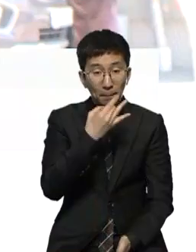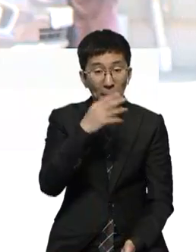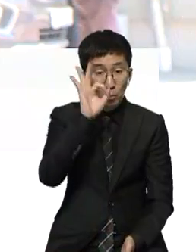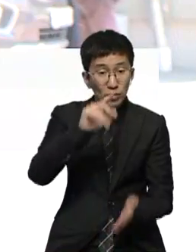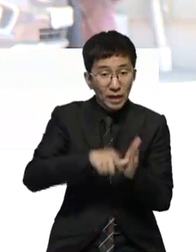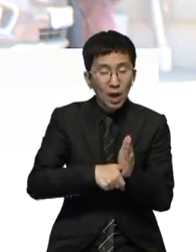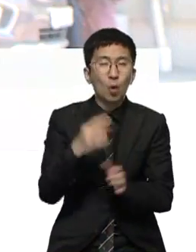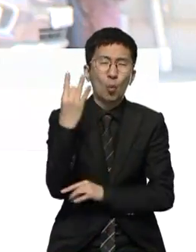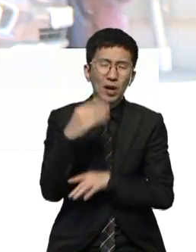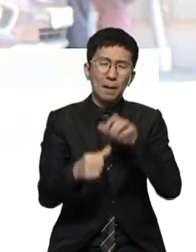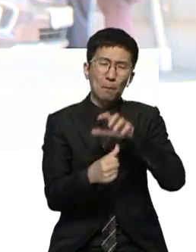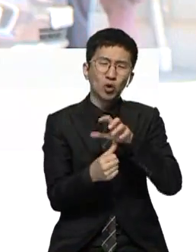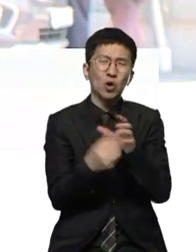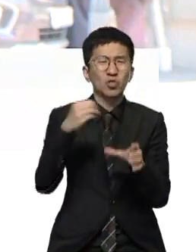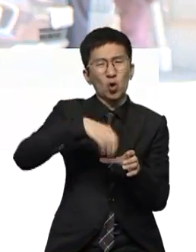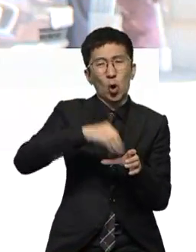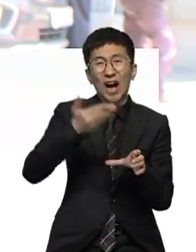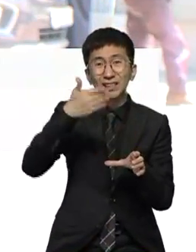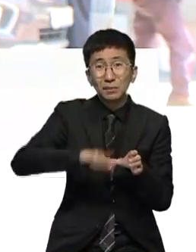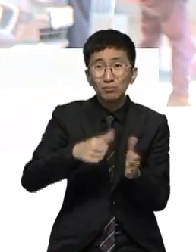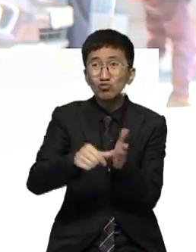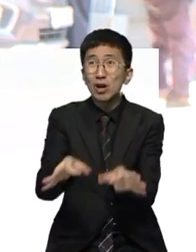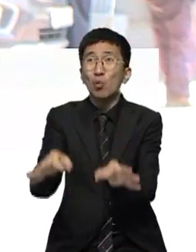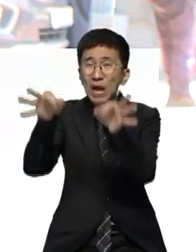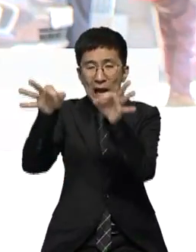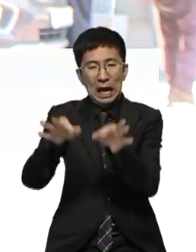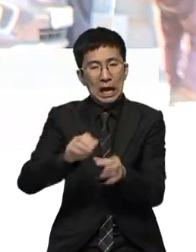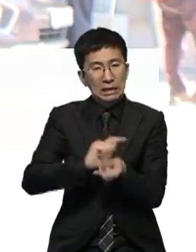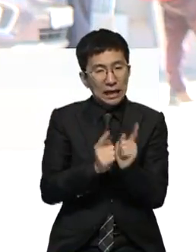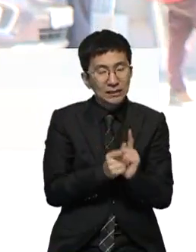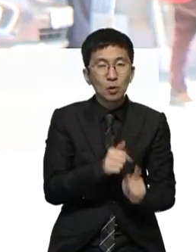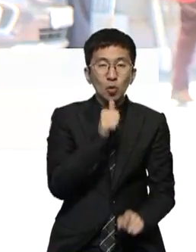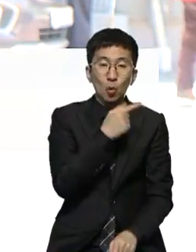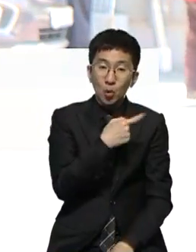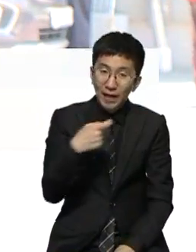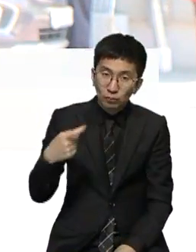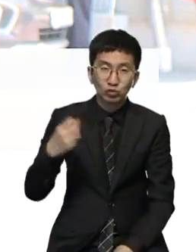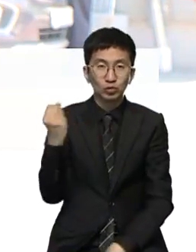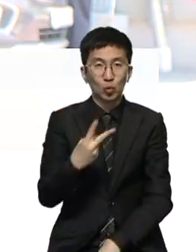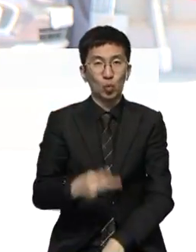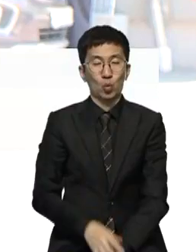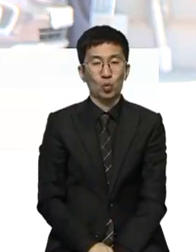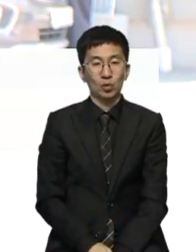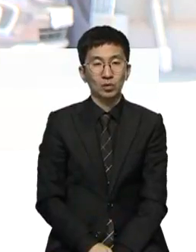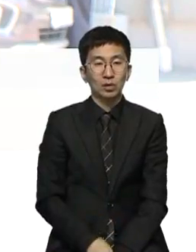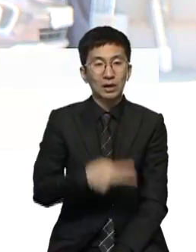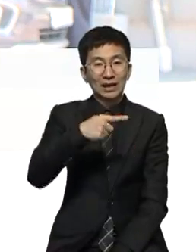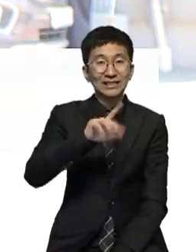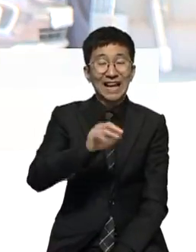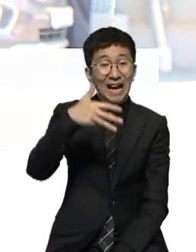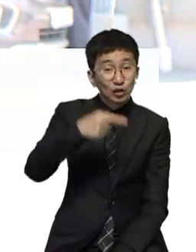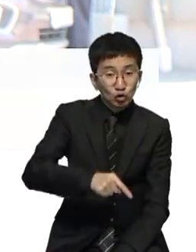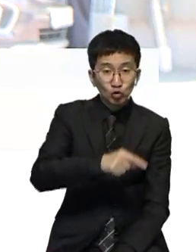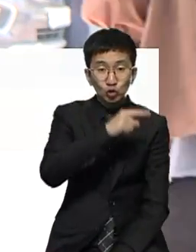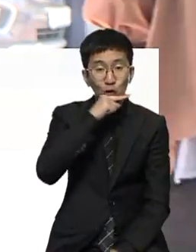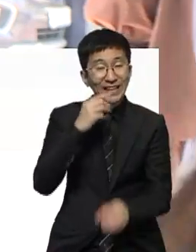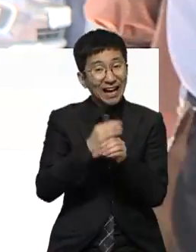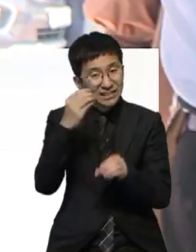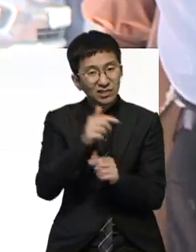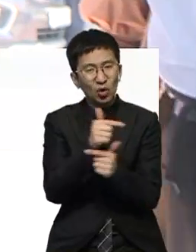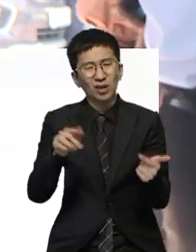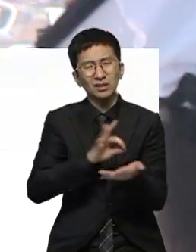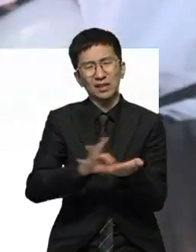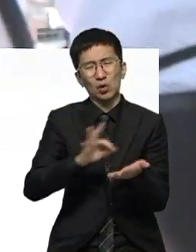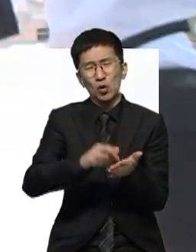많이 넣어주는데 물가가 오르다 보니까 그거 대신 뭐 콩나물이라든지 상추라든지 당근이라든지